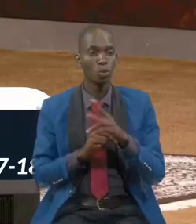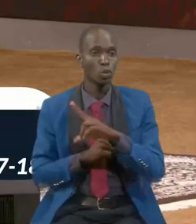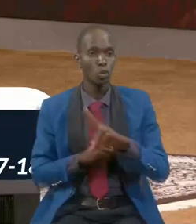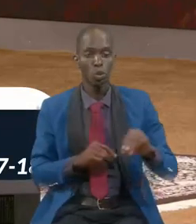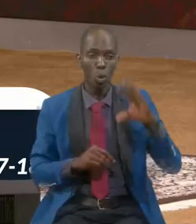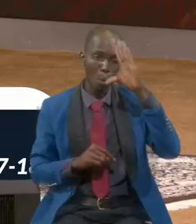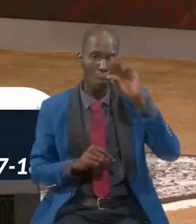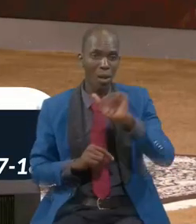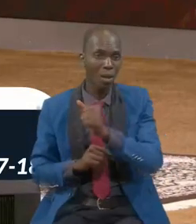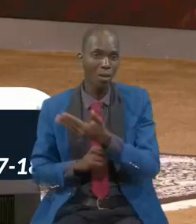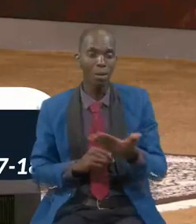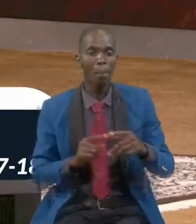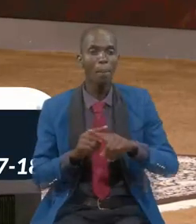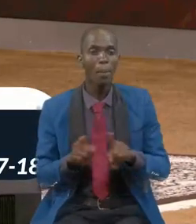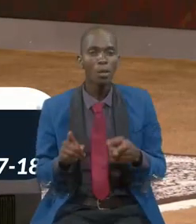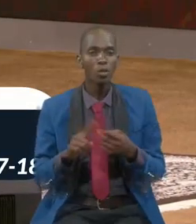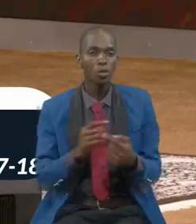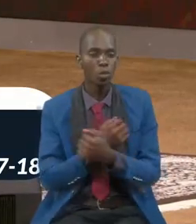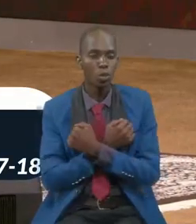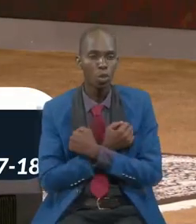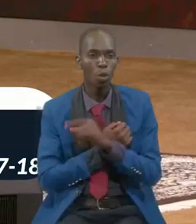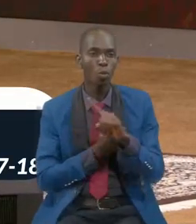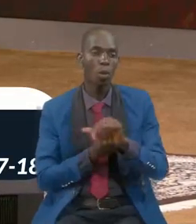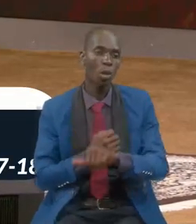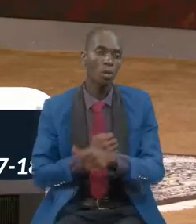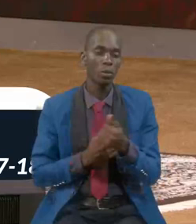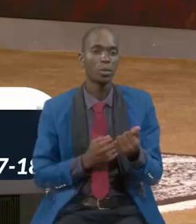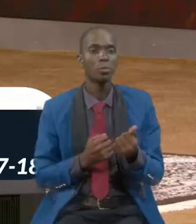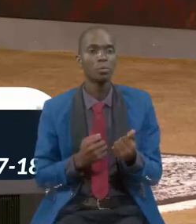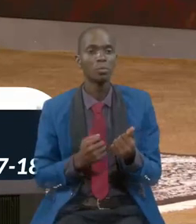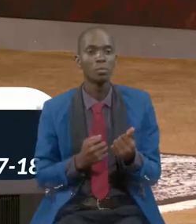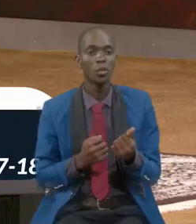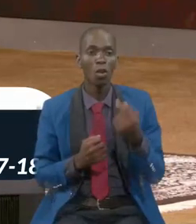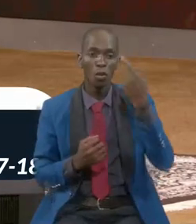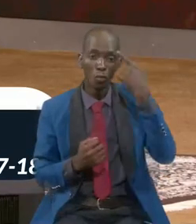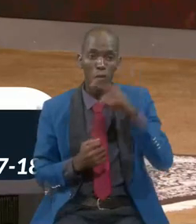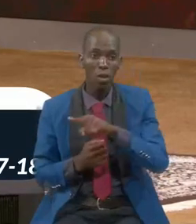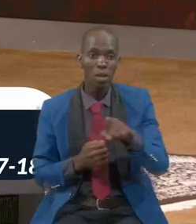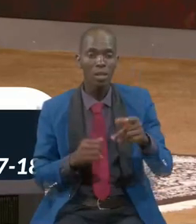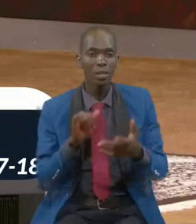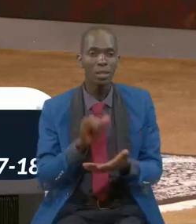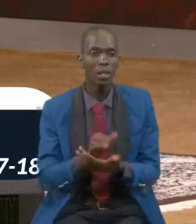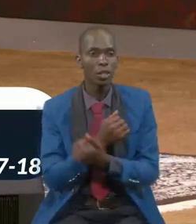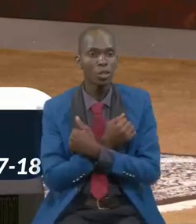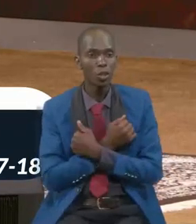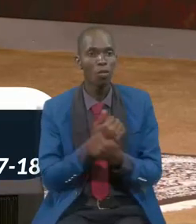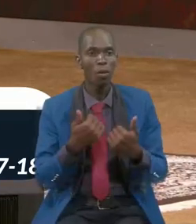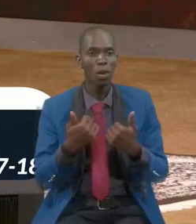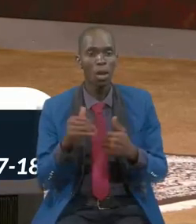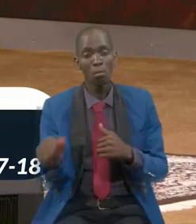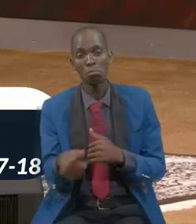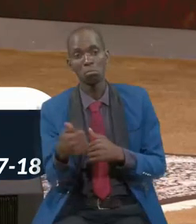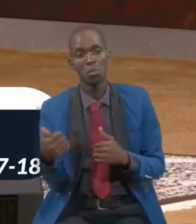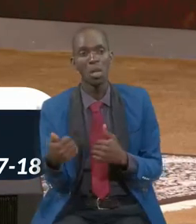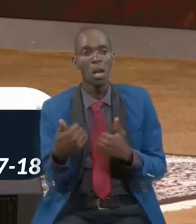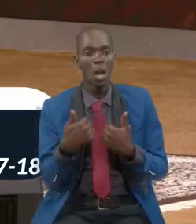Ne devez rien à personne, si ce n'est de vous aimer les uns les autres. Car celui qui aime